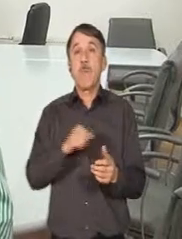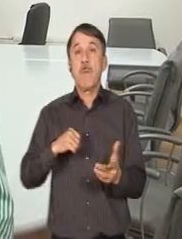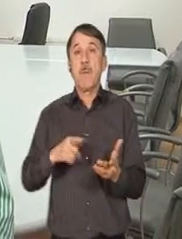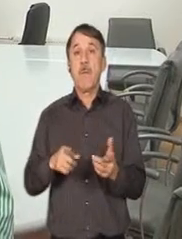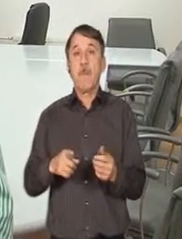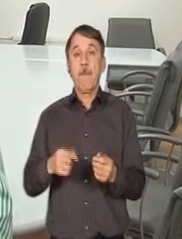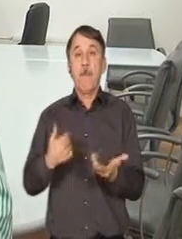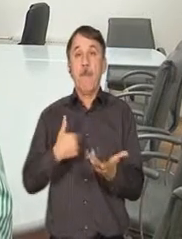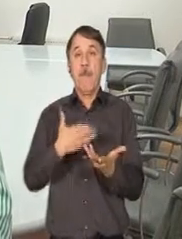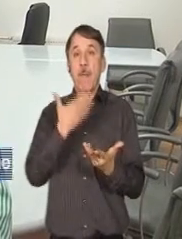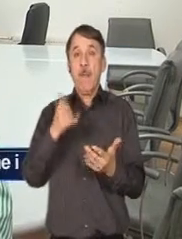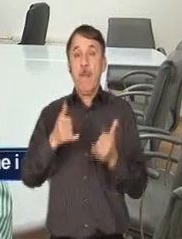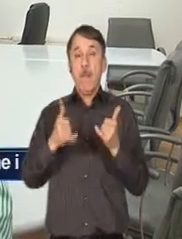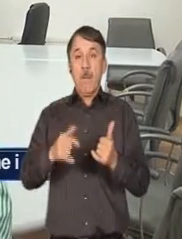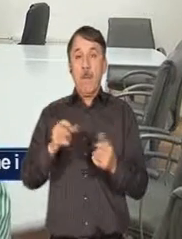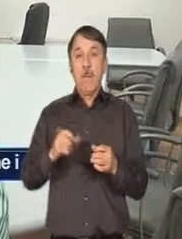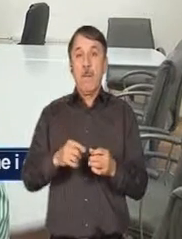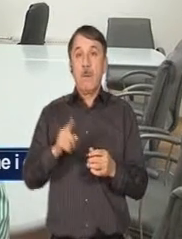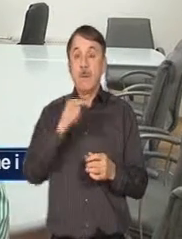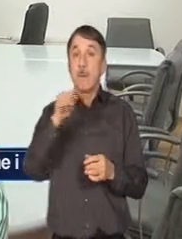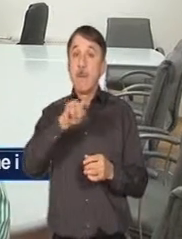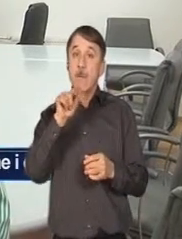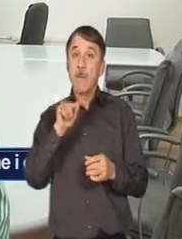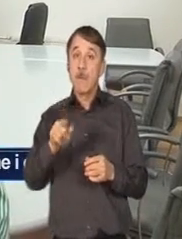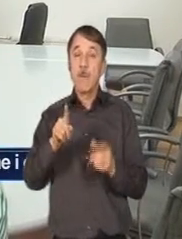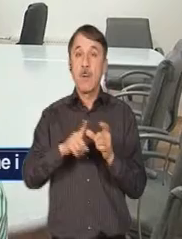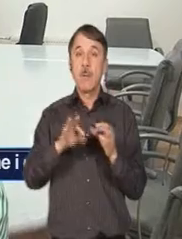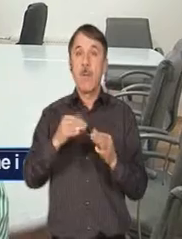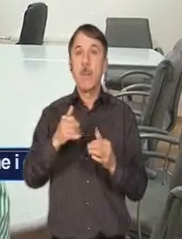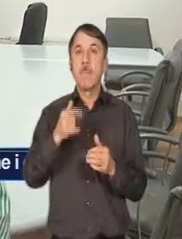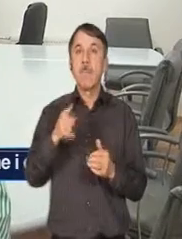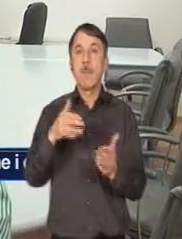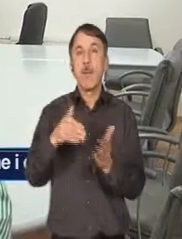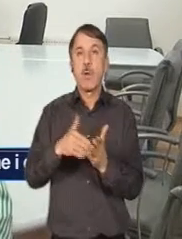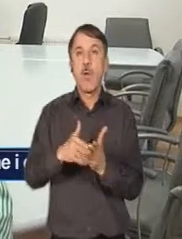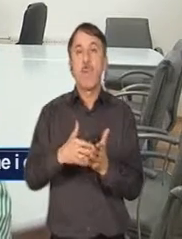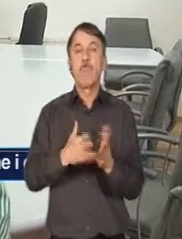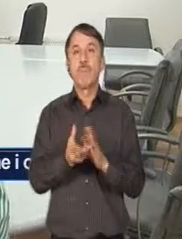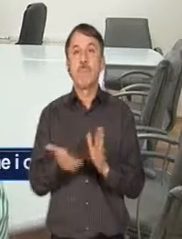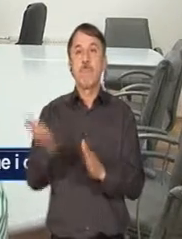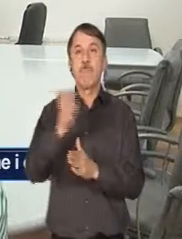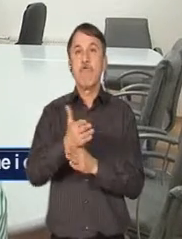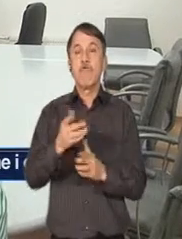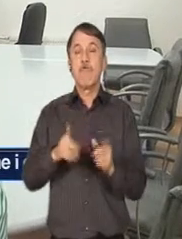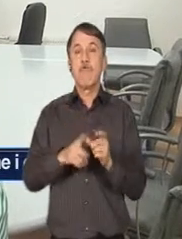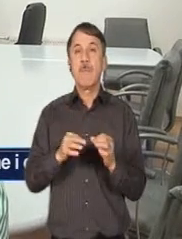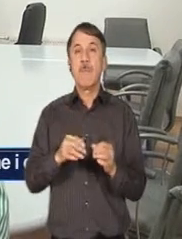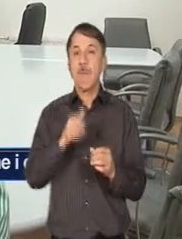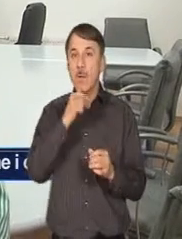dva manja objekta, otprilike to su tipa trafike izlicitirana i to je oba izlicitirala Štampa Komerc.